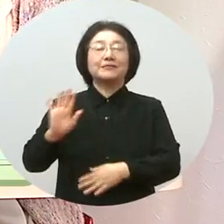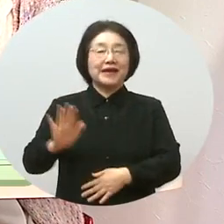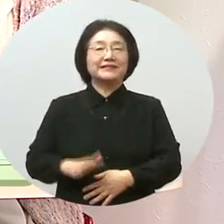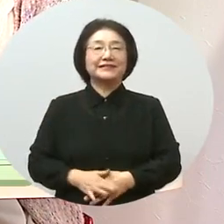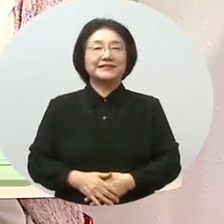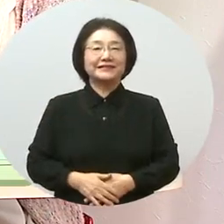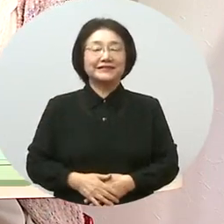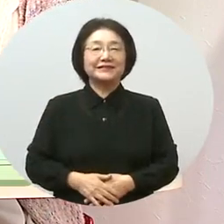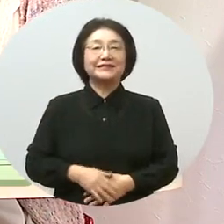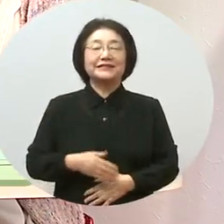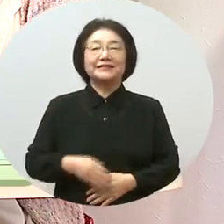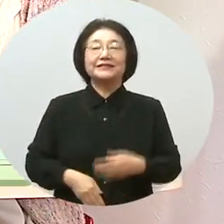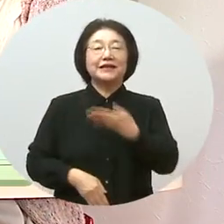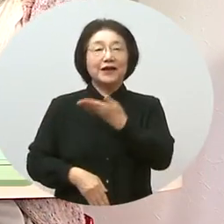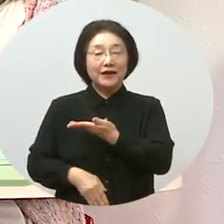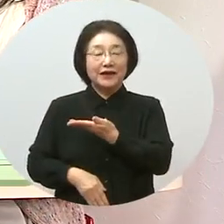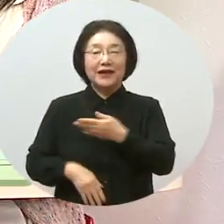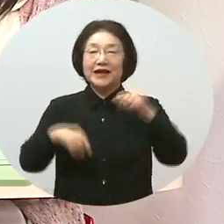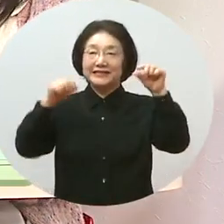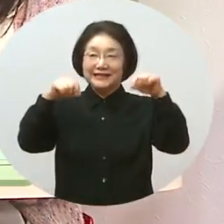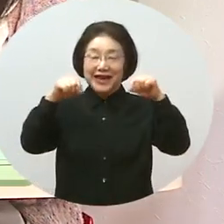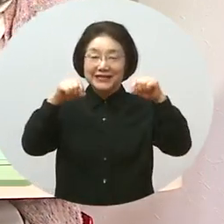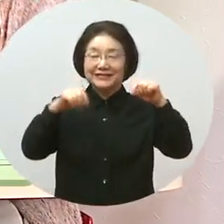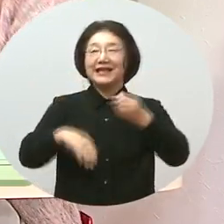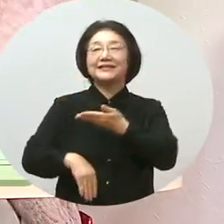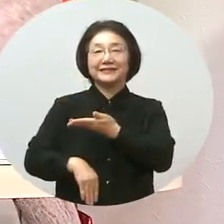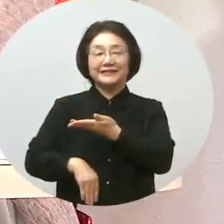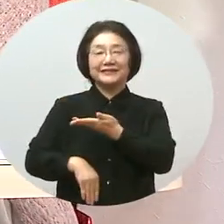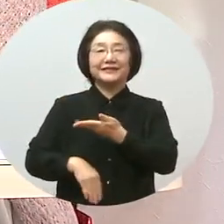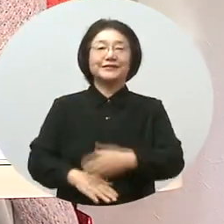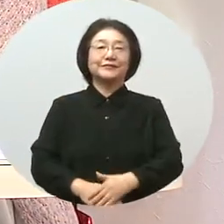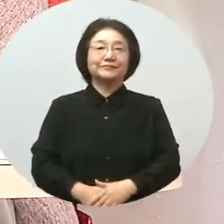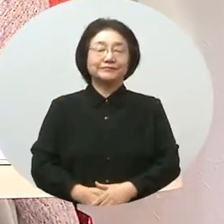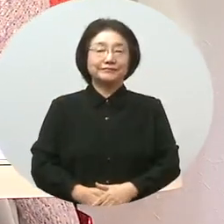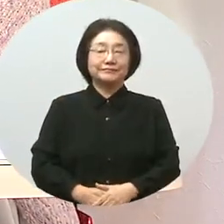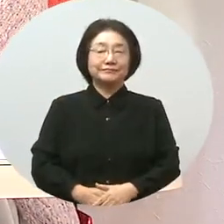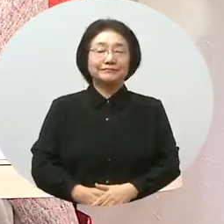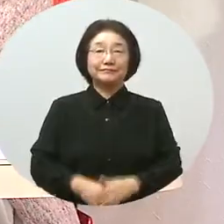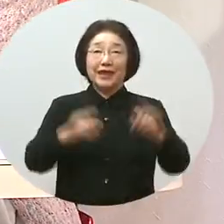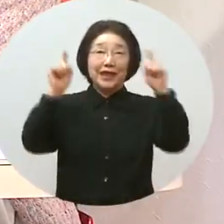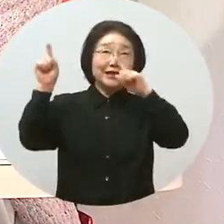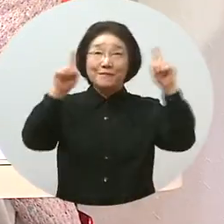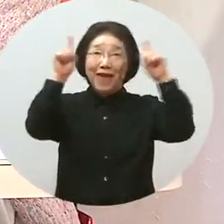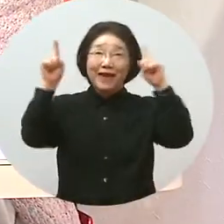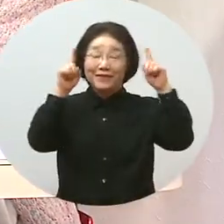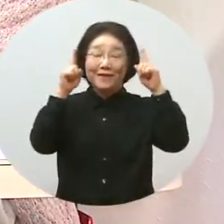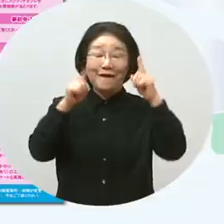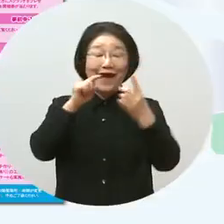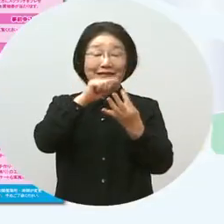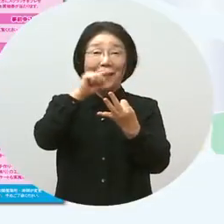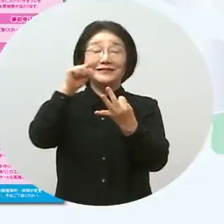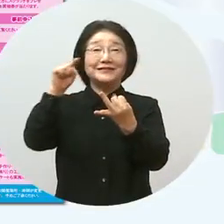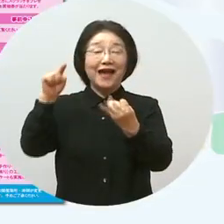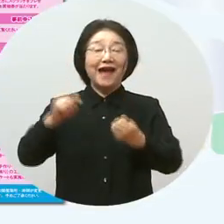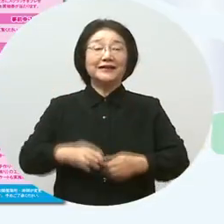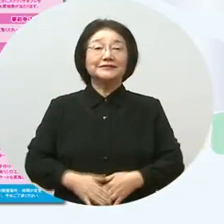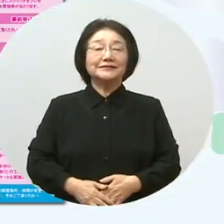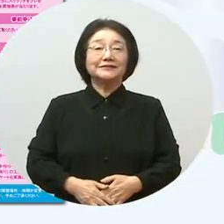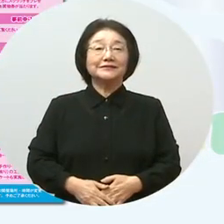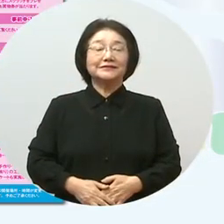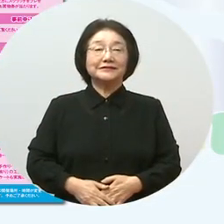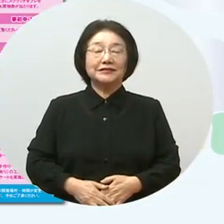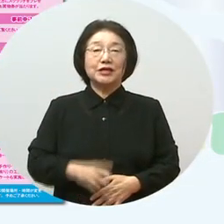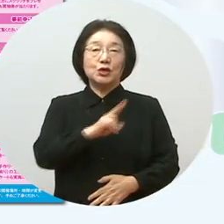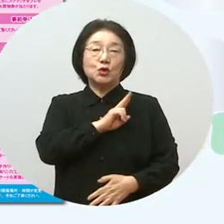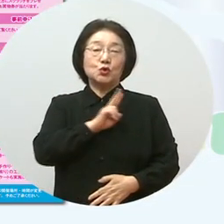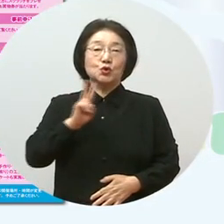い、こちらが春祭りのチラシになります。 あ、イベントが盛りだくさんですね。はい、ではまず2日